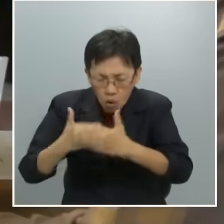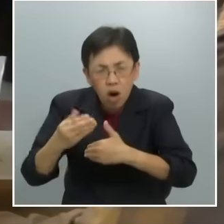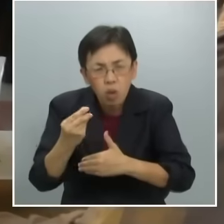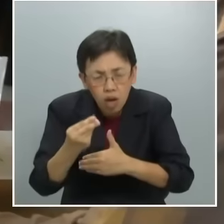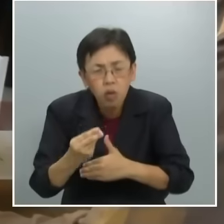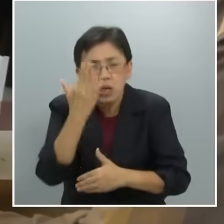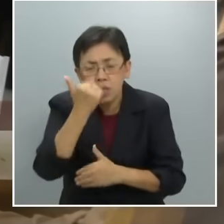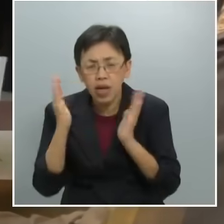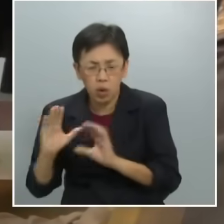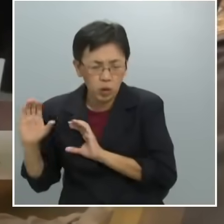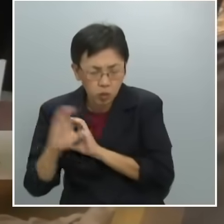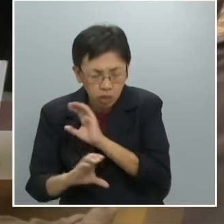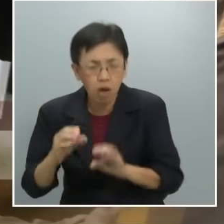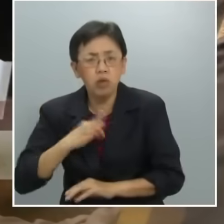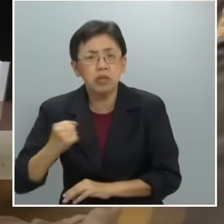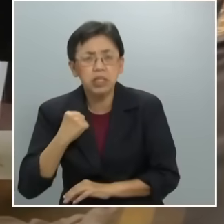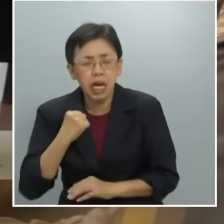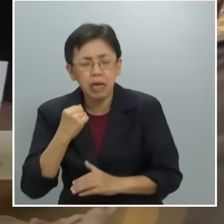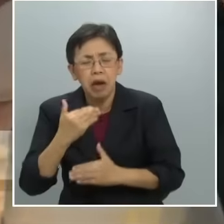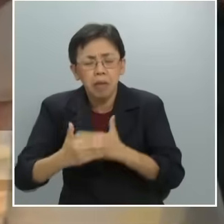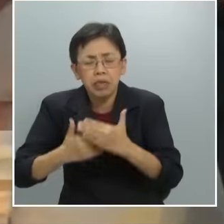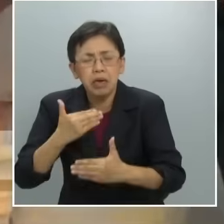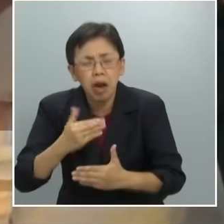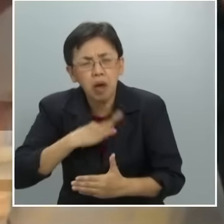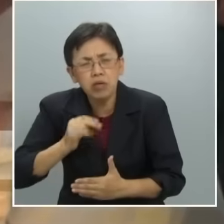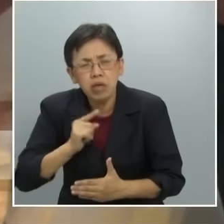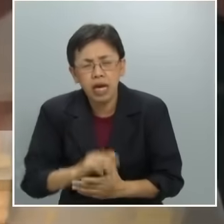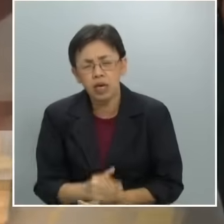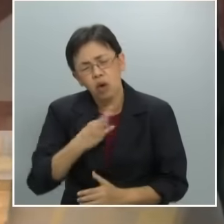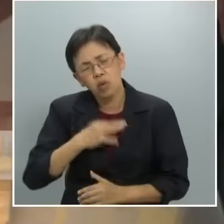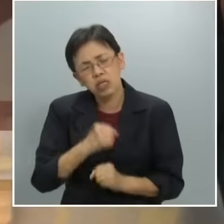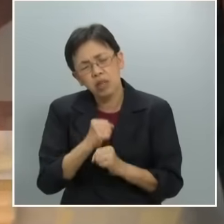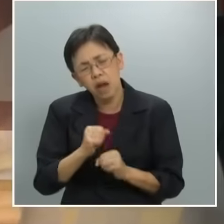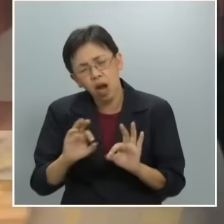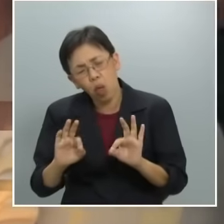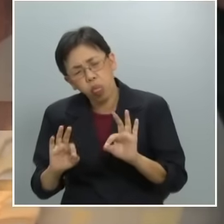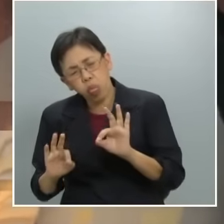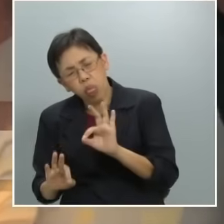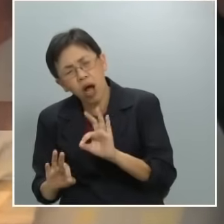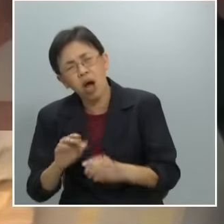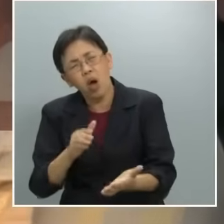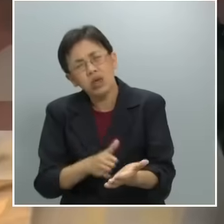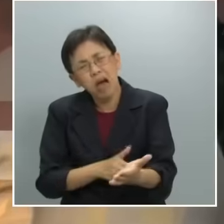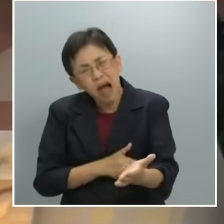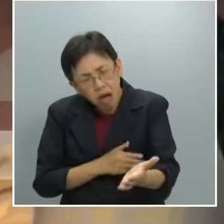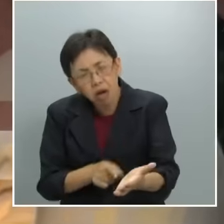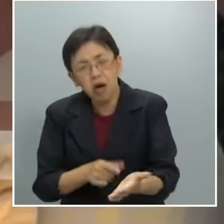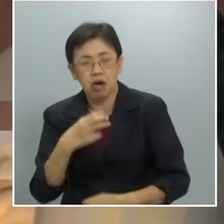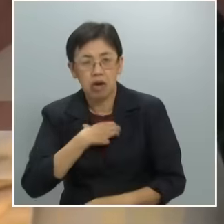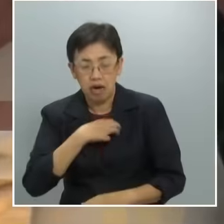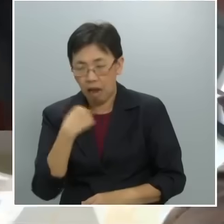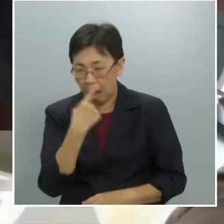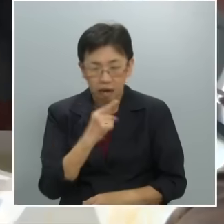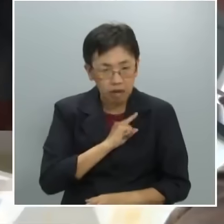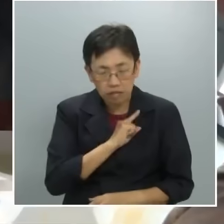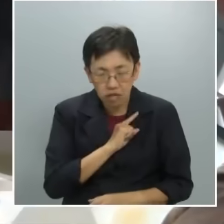กับนักลงทุนเพราะที่ผ่านมาคุณเศรษฐาใช้คำว่าดูเหมือนล่าช้าขอให้หน่วยงานที่เกี่ยวข้องจัดแถลงความคืบหน้